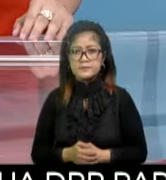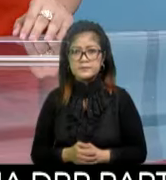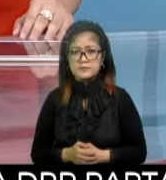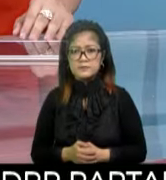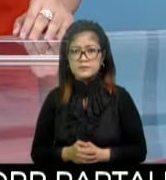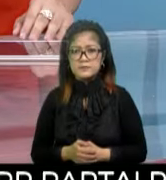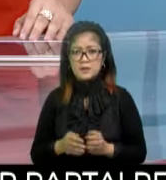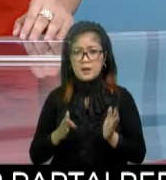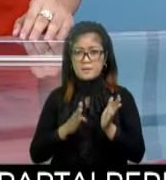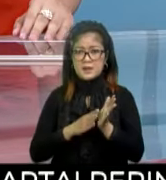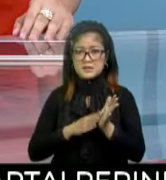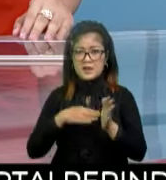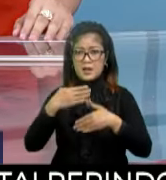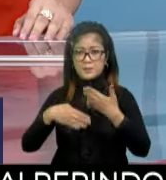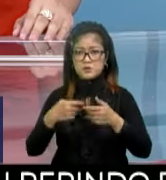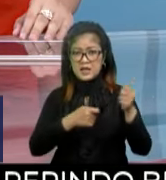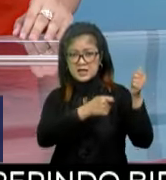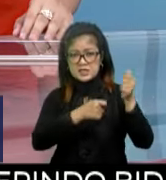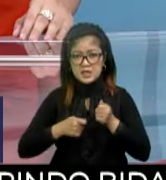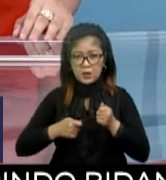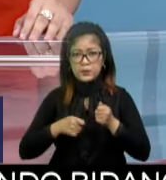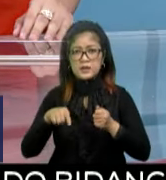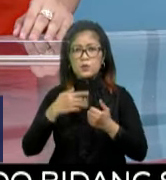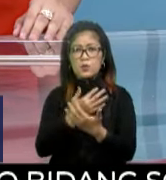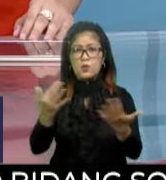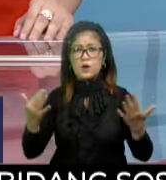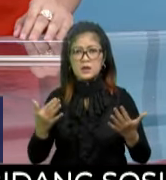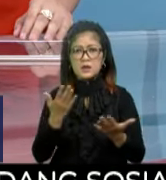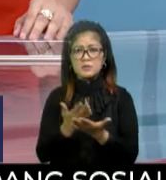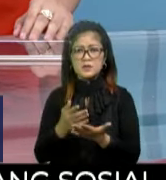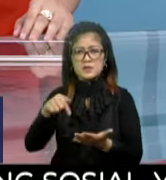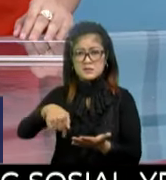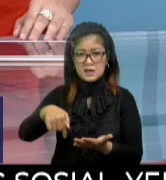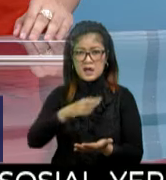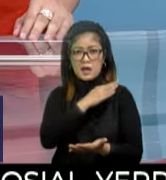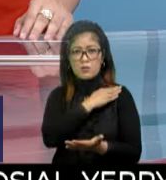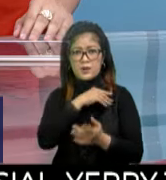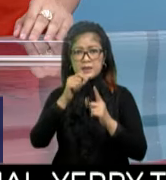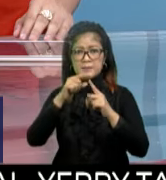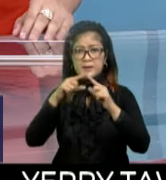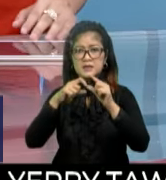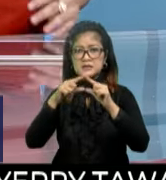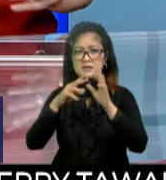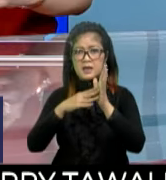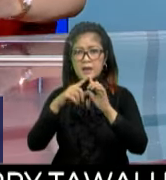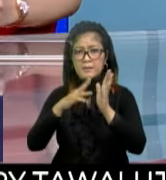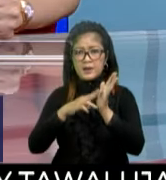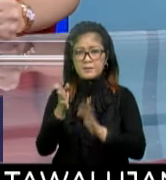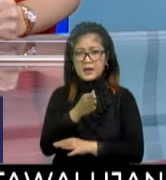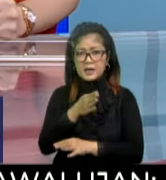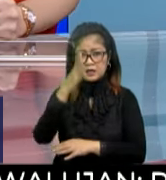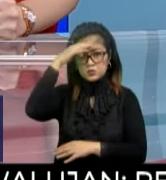Hai pemirsa konflik antara perusahaan sawit dengan warga kembali terjadi kali ini di kabupaten Pasaman Barat Sumatera Barat puluhan